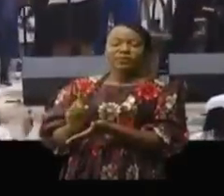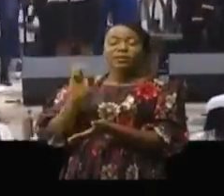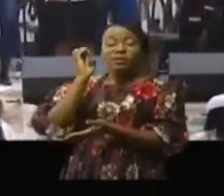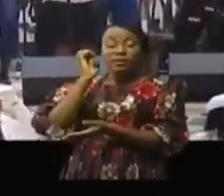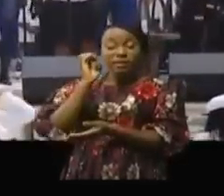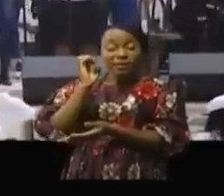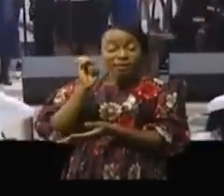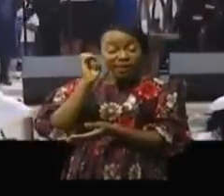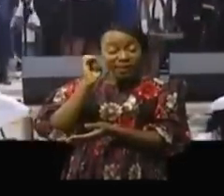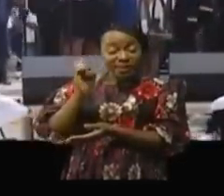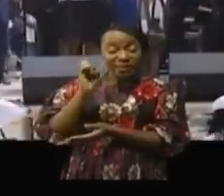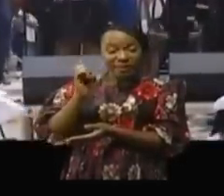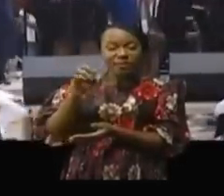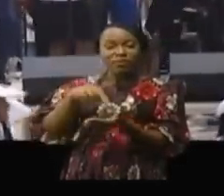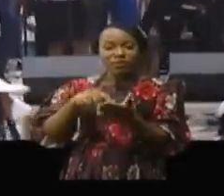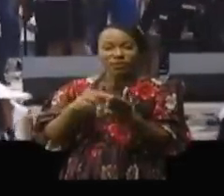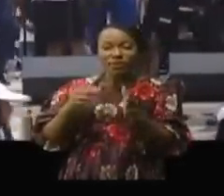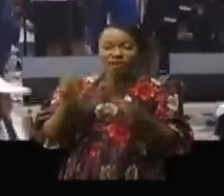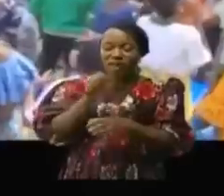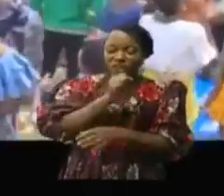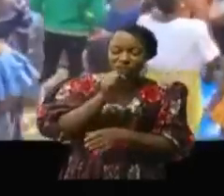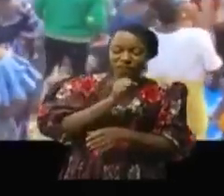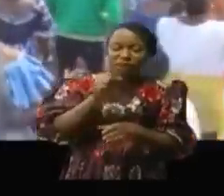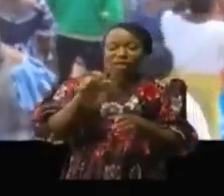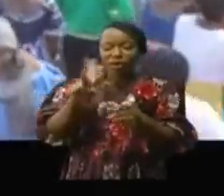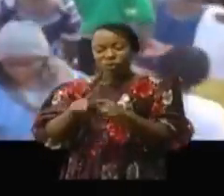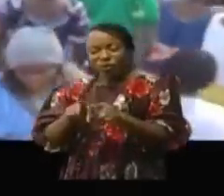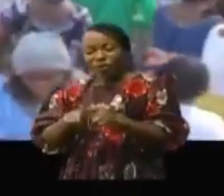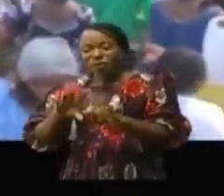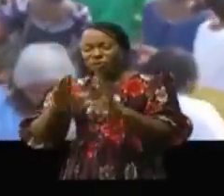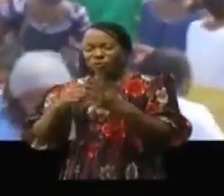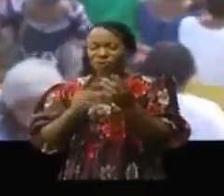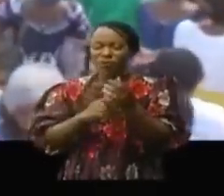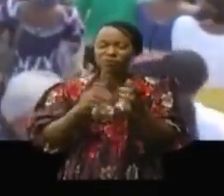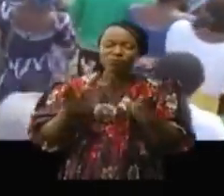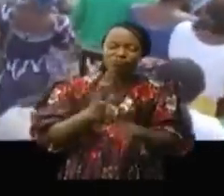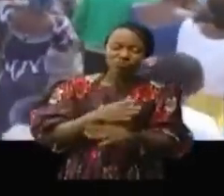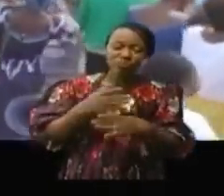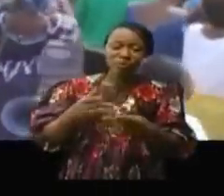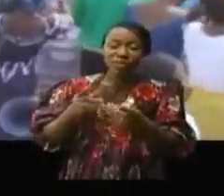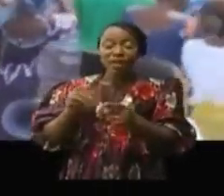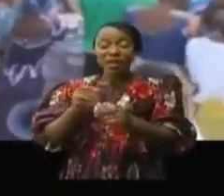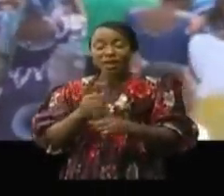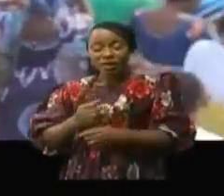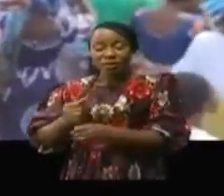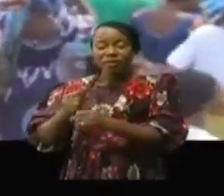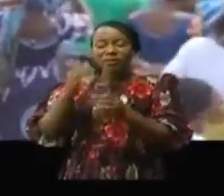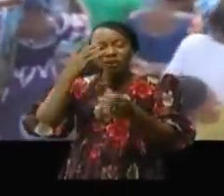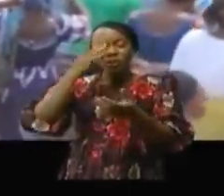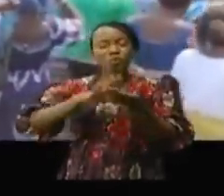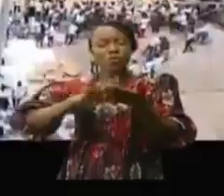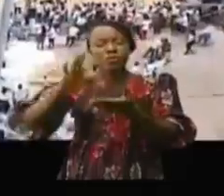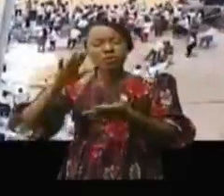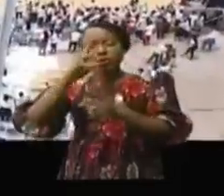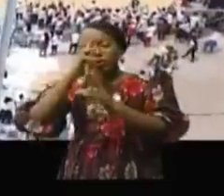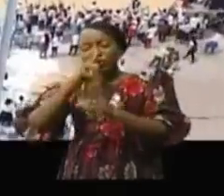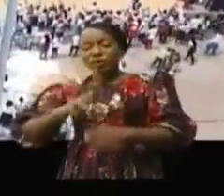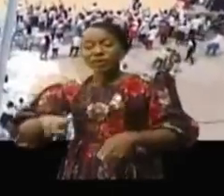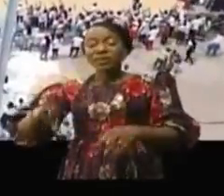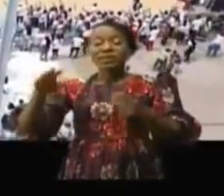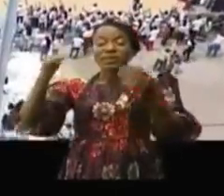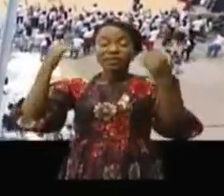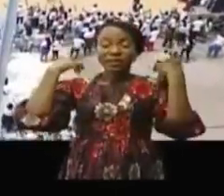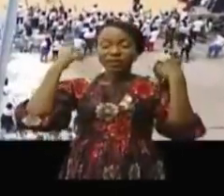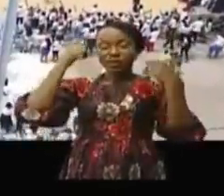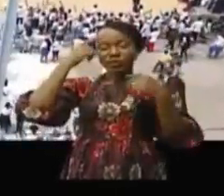Sur les podiums également, chanteurs, ensemble avec tous les fidèles, pour chanter en chœur des louanges en l'honneur du Seigneur pour le 55e